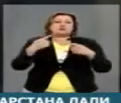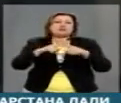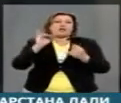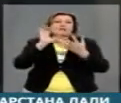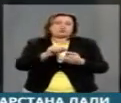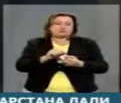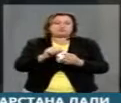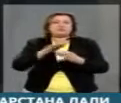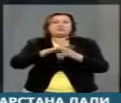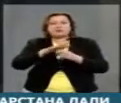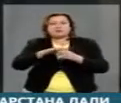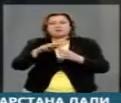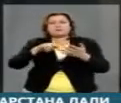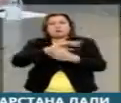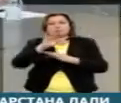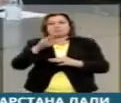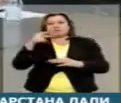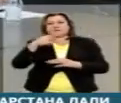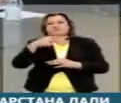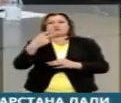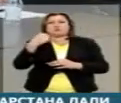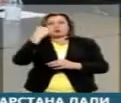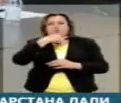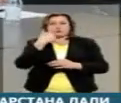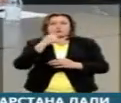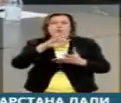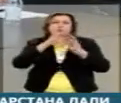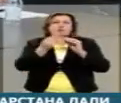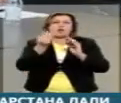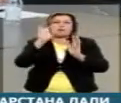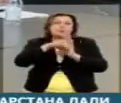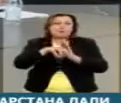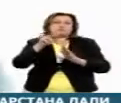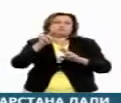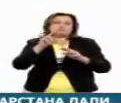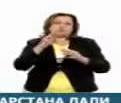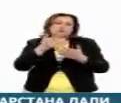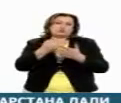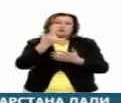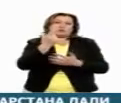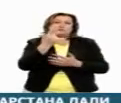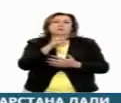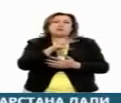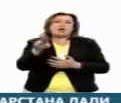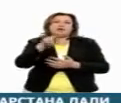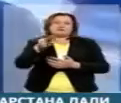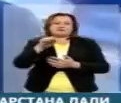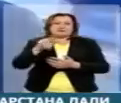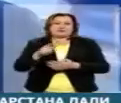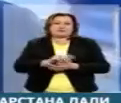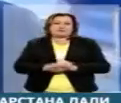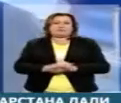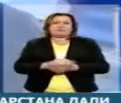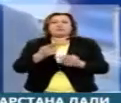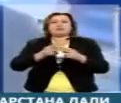и автобусов. Реализовать проект планируют в 2022 году. Общий объем инвестиций порядка 111 миллиардов тенге.